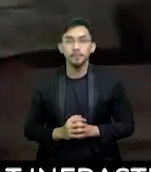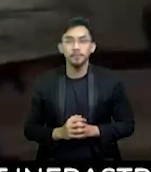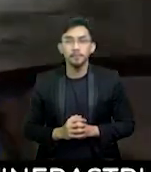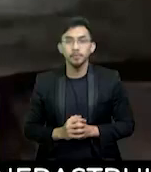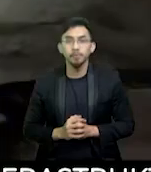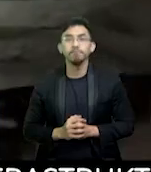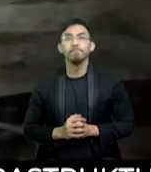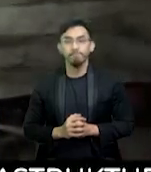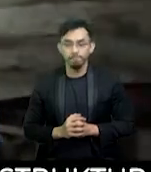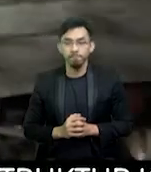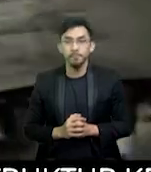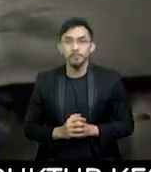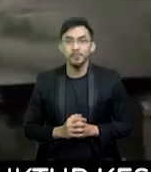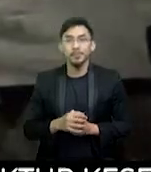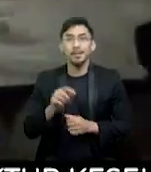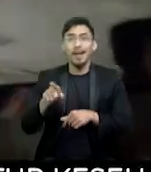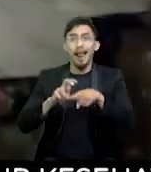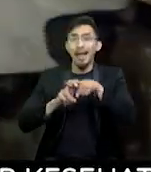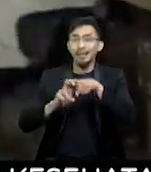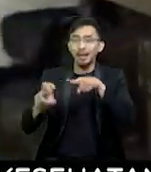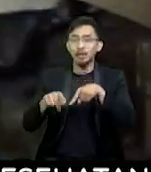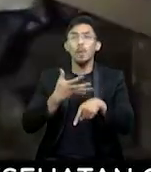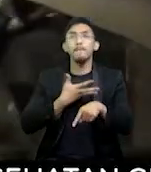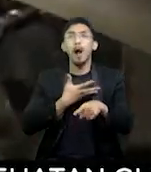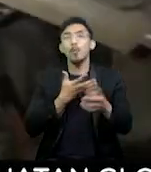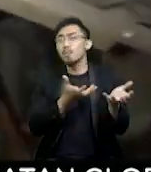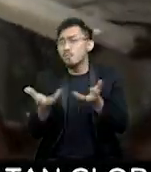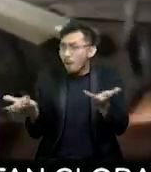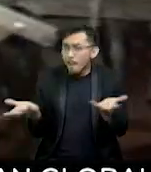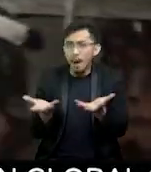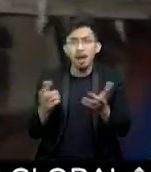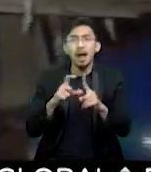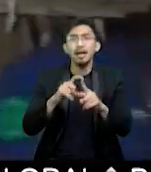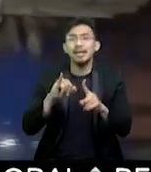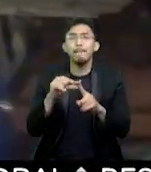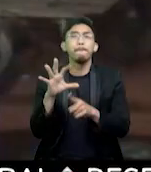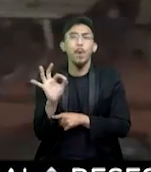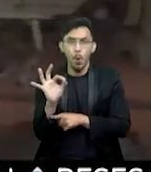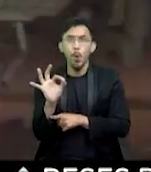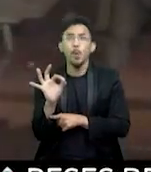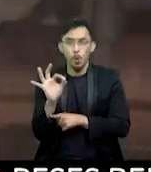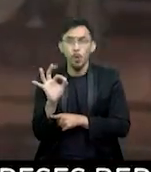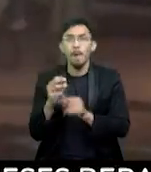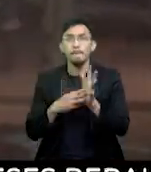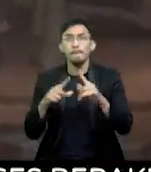gerbo arti ini rencananya Akan dibawa kembali ke DPR arti di Madiun Jawa Timur untuk diperbaiki